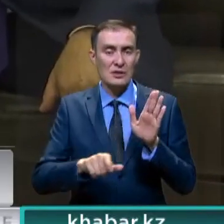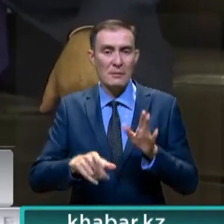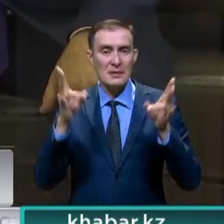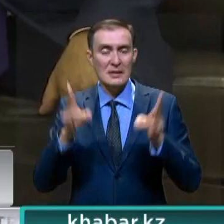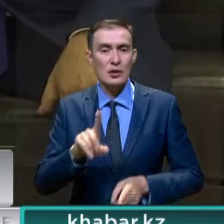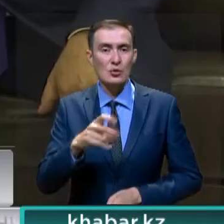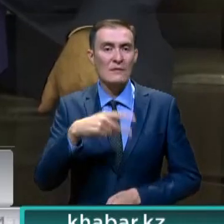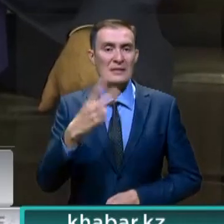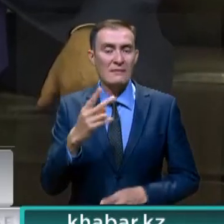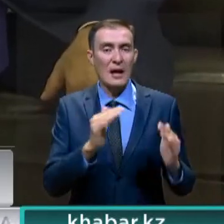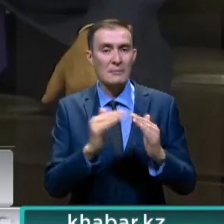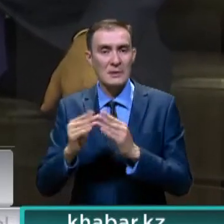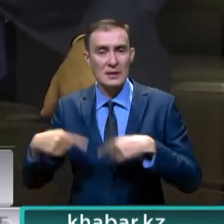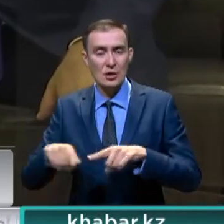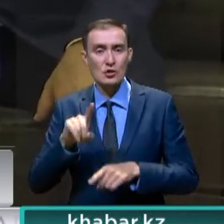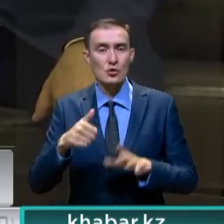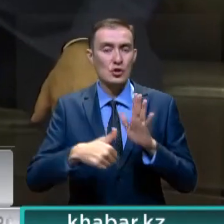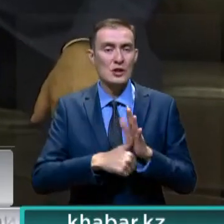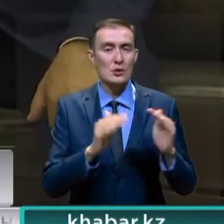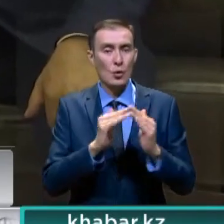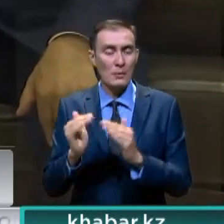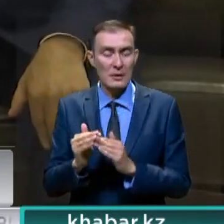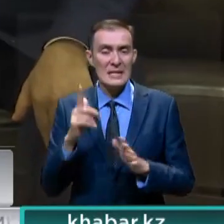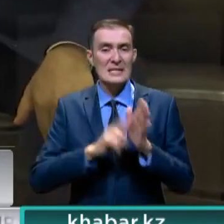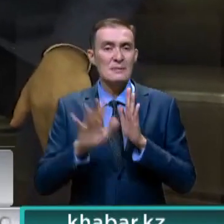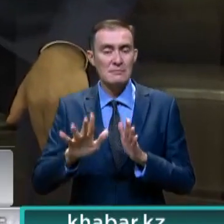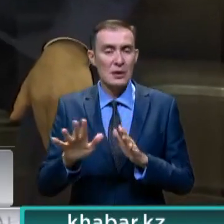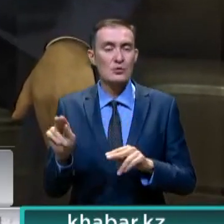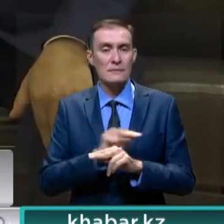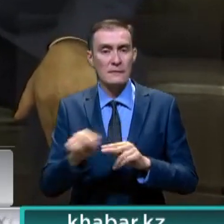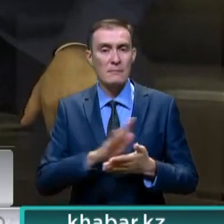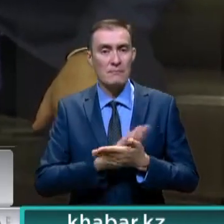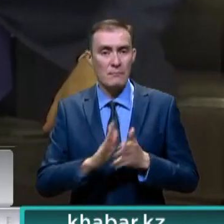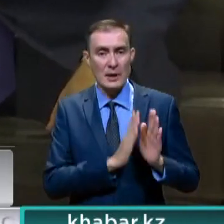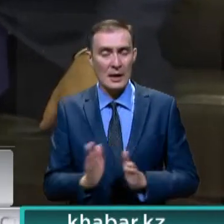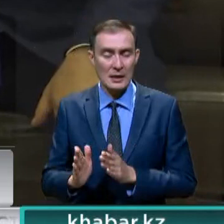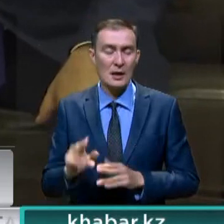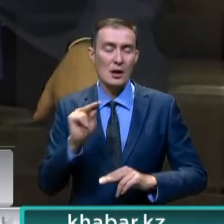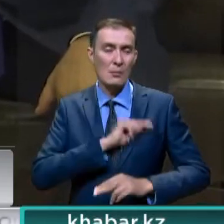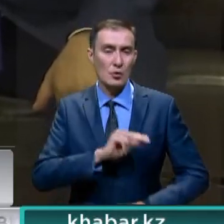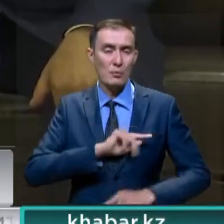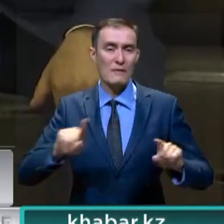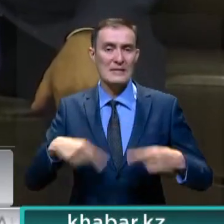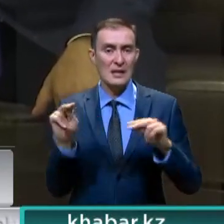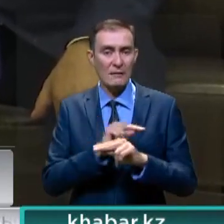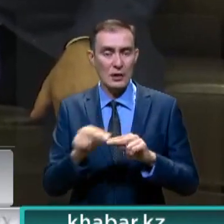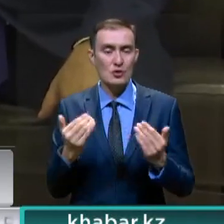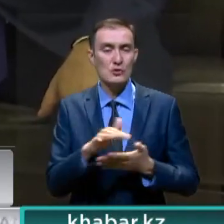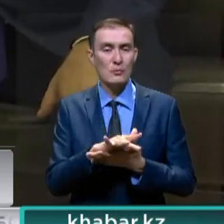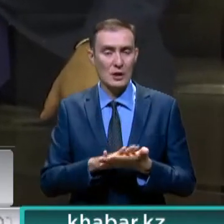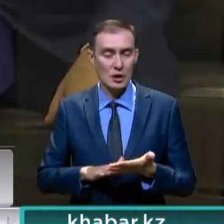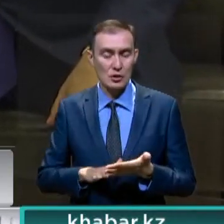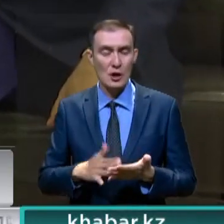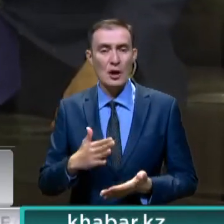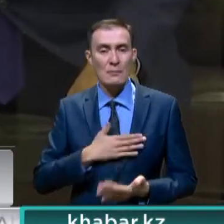122 объекта, из них 106 жилых дома. 75 из них уже привели в порядок. Работы по восстановлению остальных продолжаются.